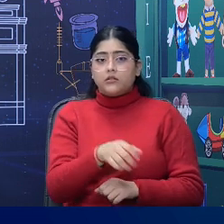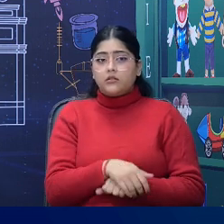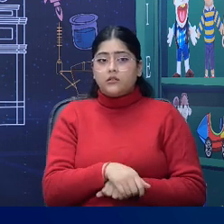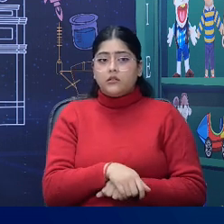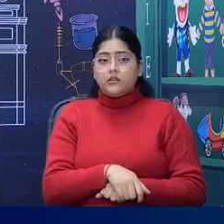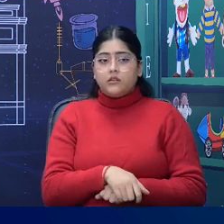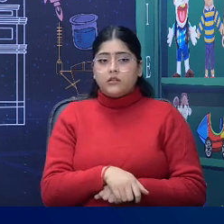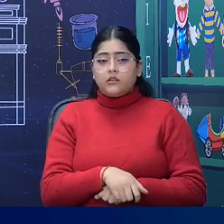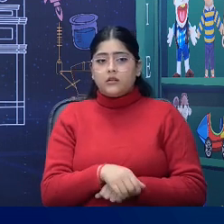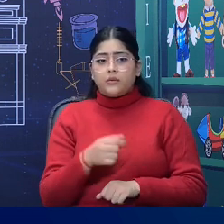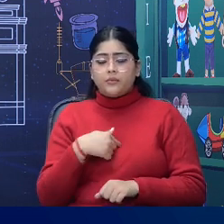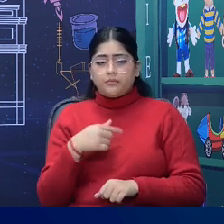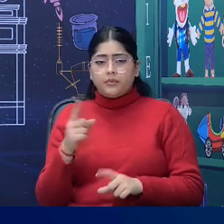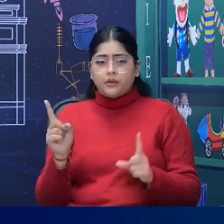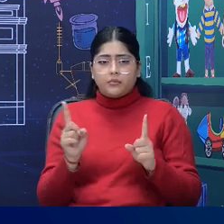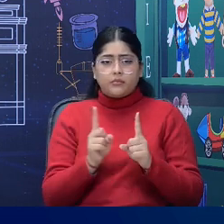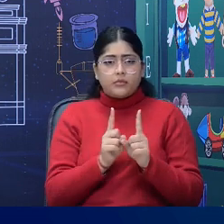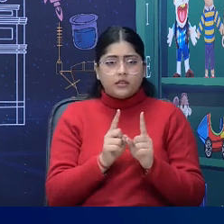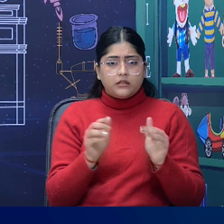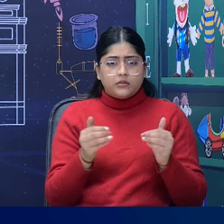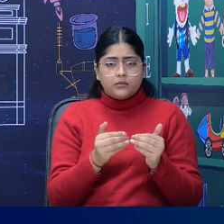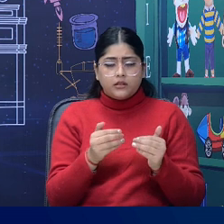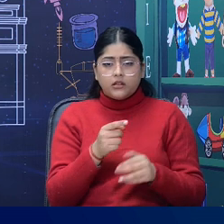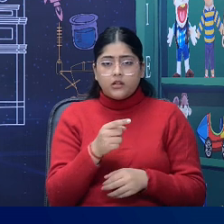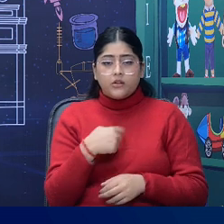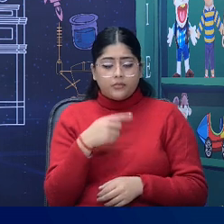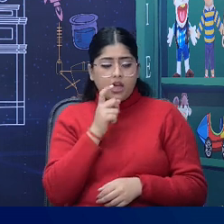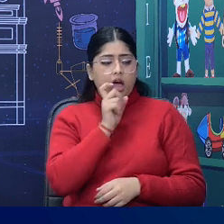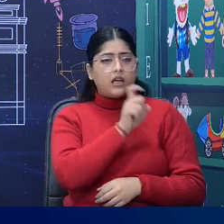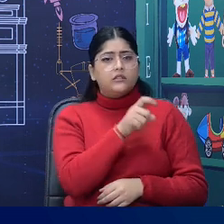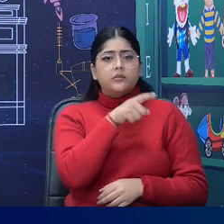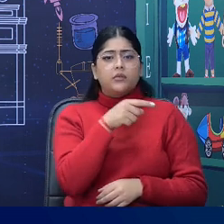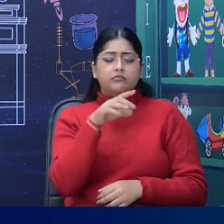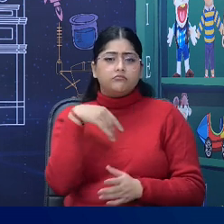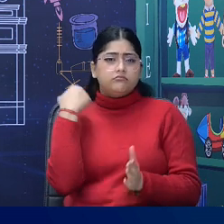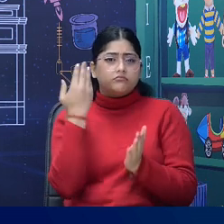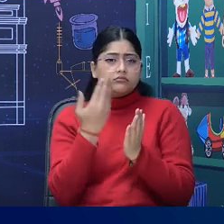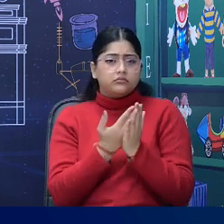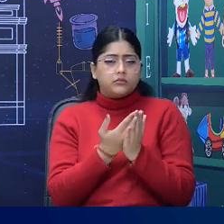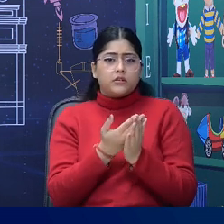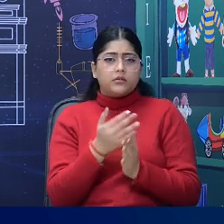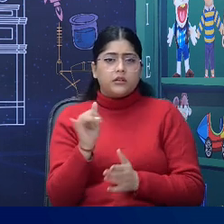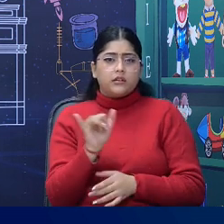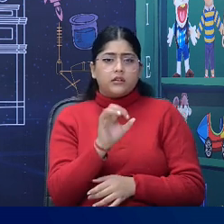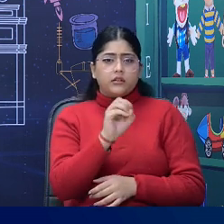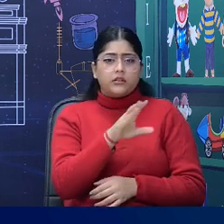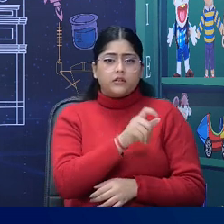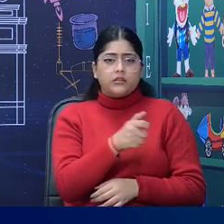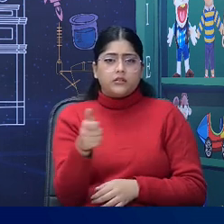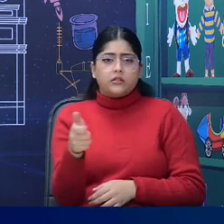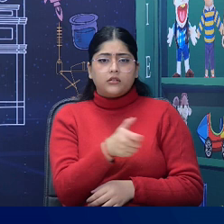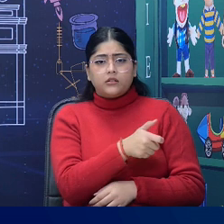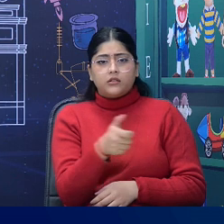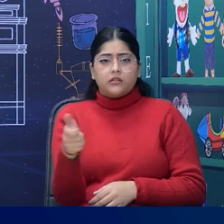मैं इतने सालों घूम घूम कर टॉर्च बेचता हूं क्या तू भी टॉर्च बेचता है अब वह व्यक्ति जो था उन्होंने उसको देख के पहचान लिए कि तो ये वही व्यक्ति है मेरा